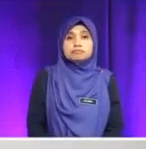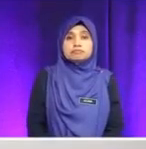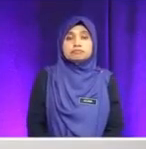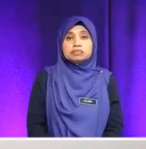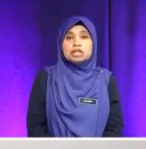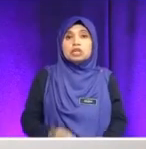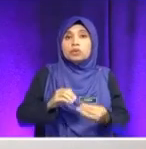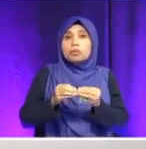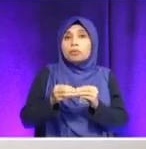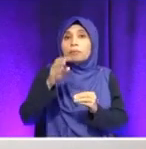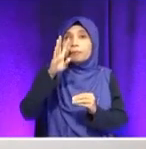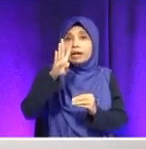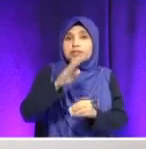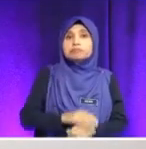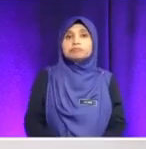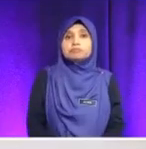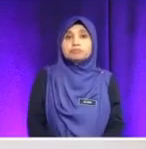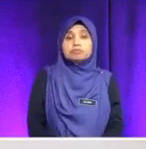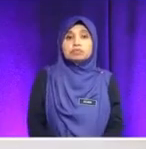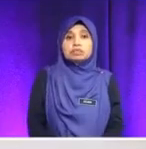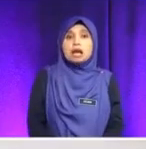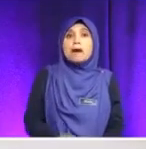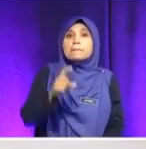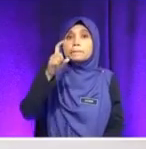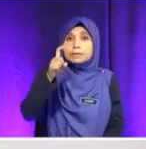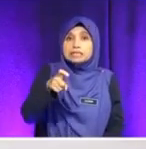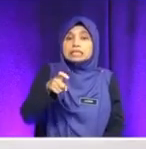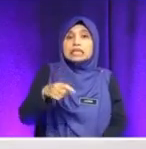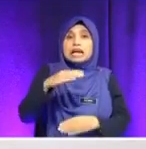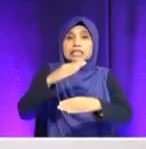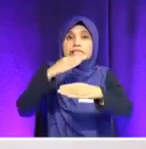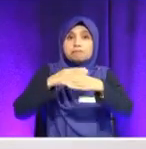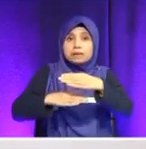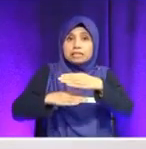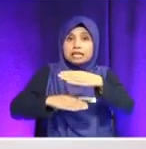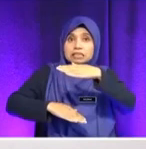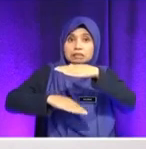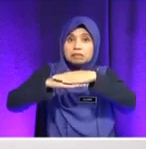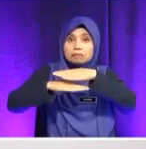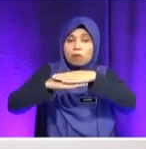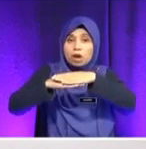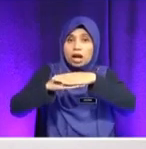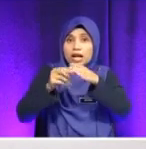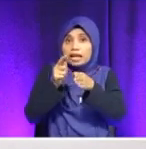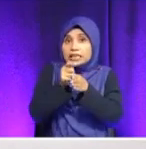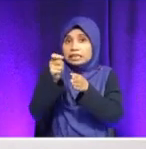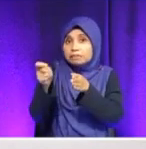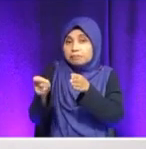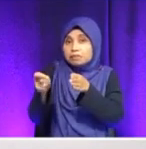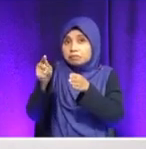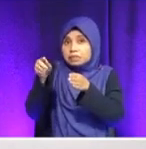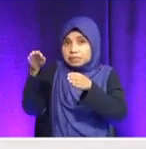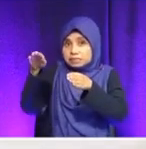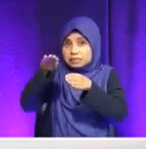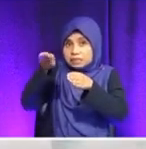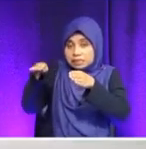Kemudian langkah yang keempat, pastikan lipatan berada di bahagian bawah. Lipatan yang tepi ni berada di bahagian bawah. Pastikan lipatan